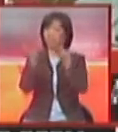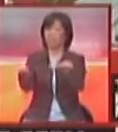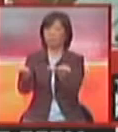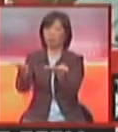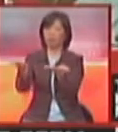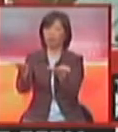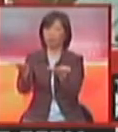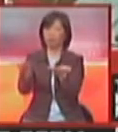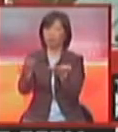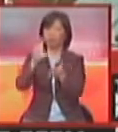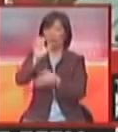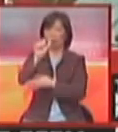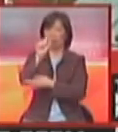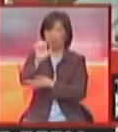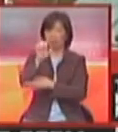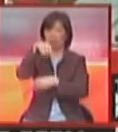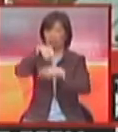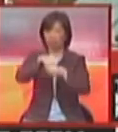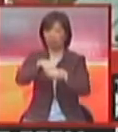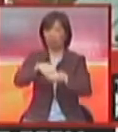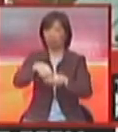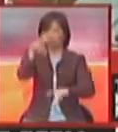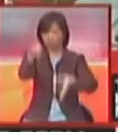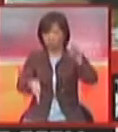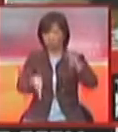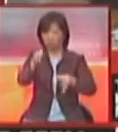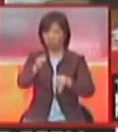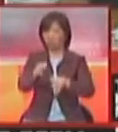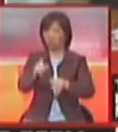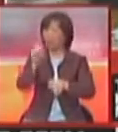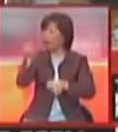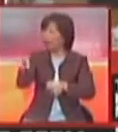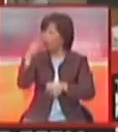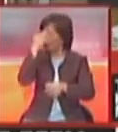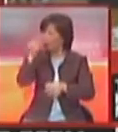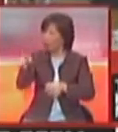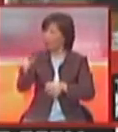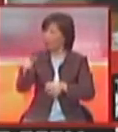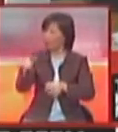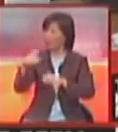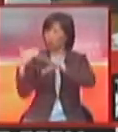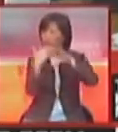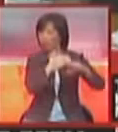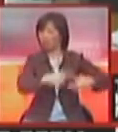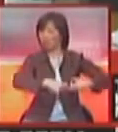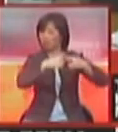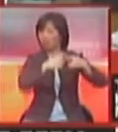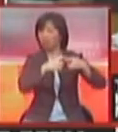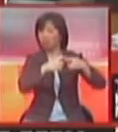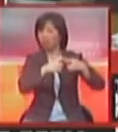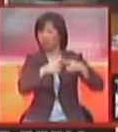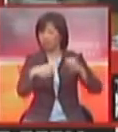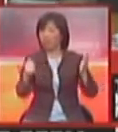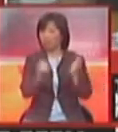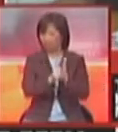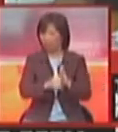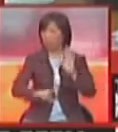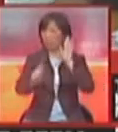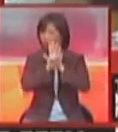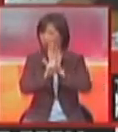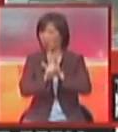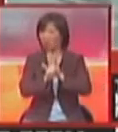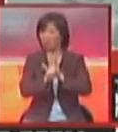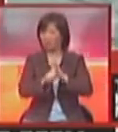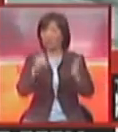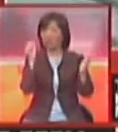tayo ng kaso sa usgado bukas para questionin yung order ng MTRCB na sa wari natin ay illegal at labag